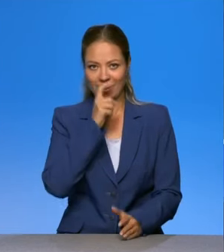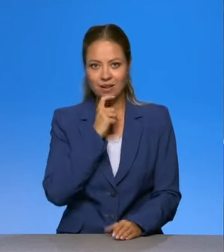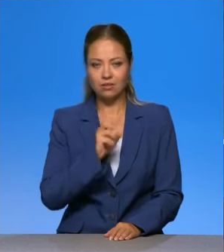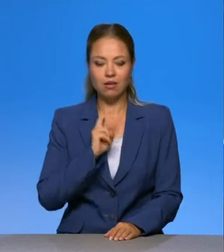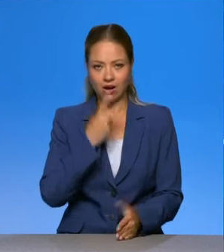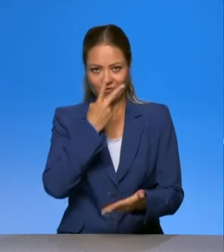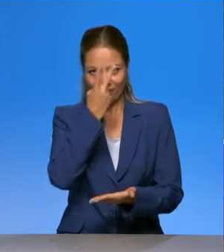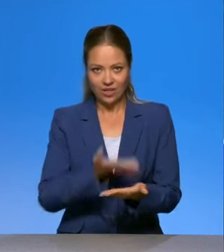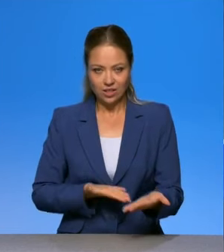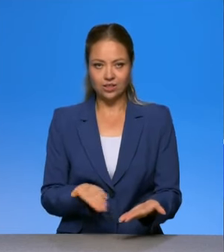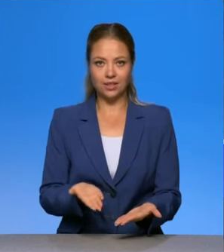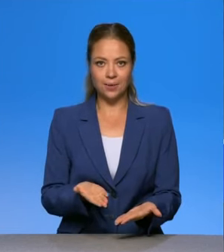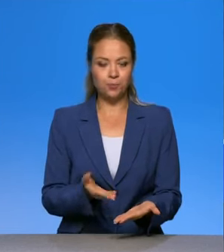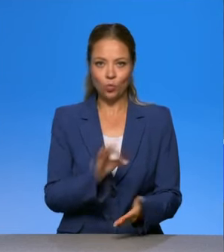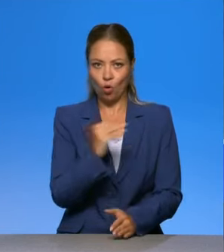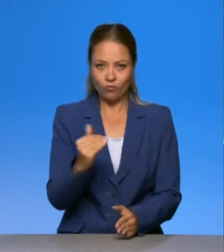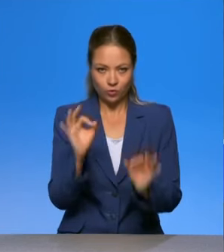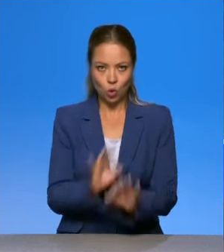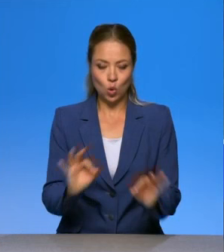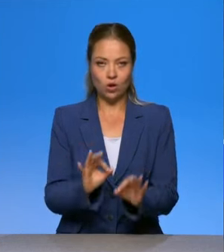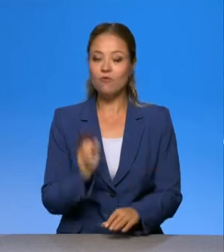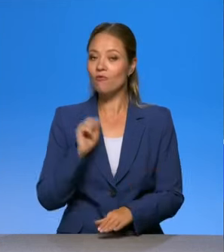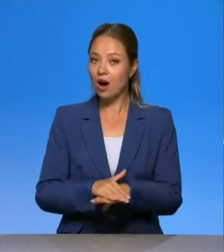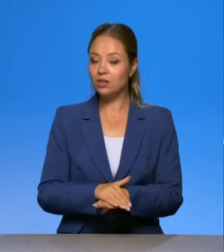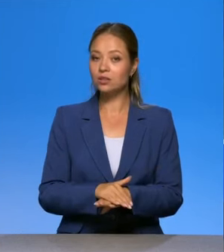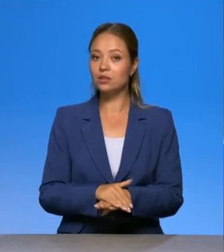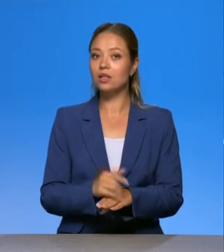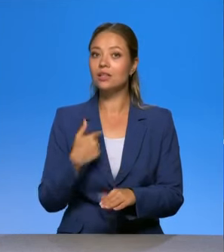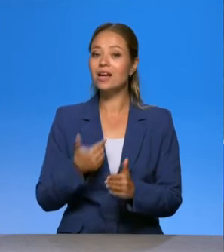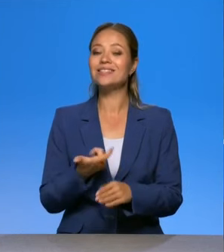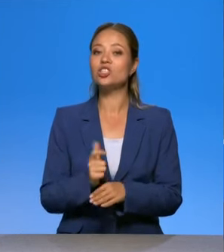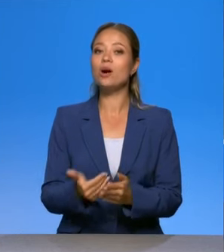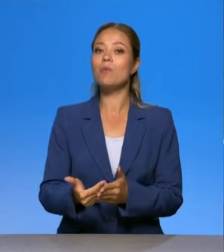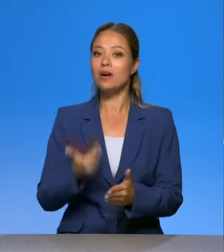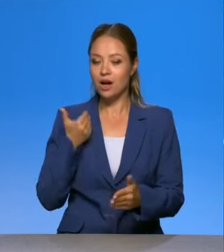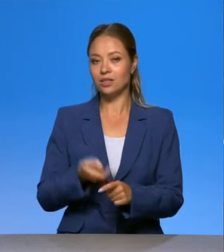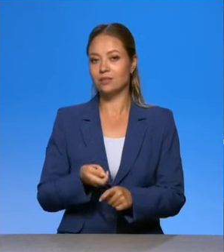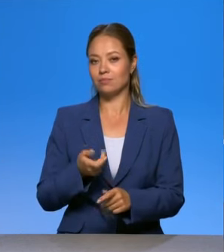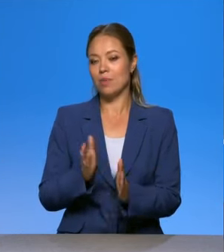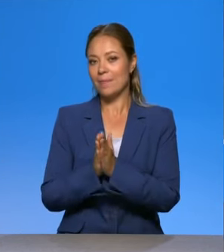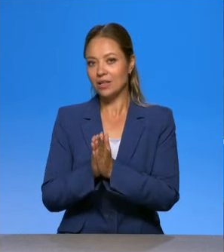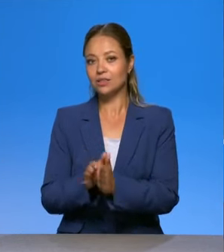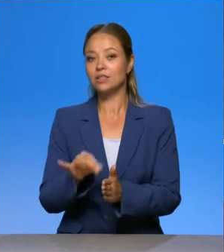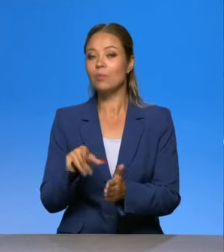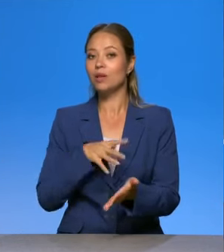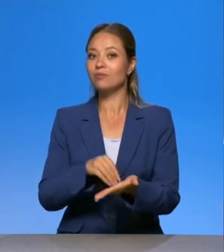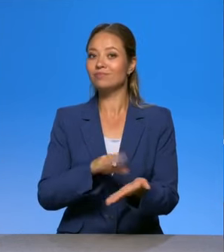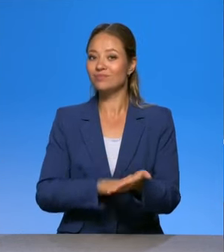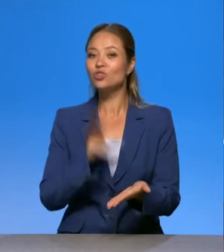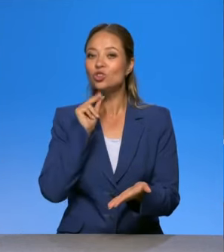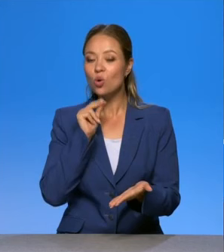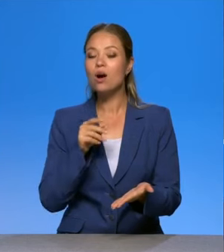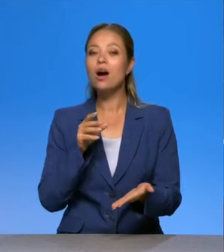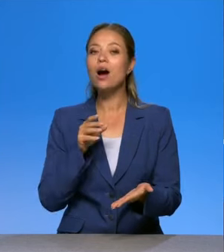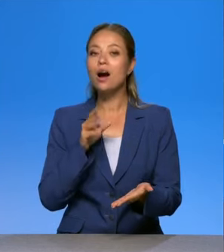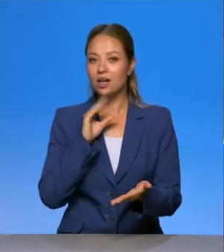выглядит, никакой официальности. Выяснилось, что я запросил ее раньше, и там действительно была дата, когда ее выдали. А она действительно только